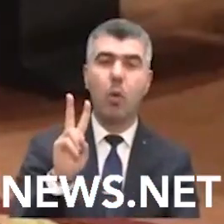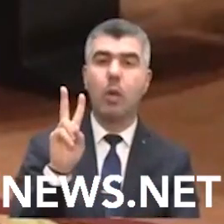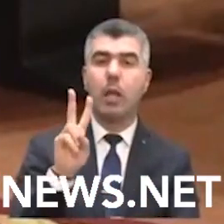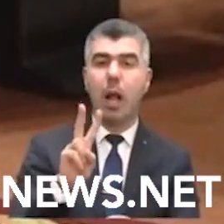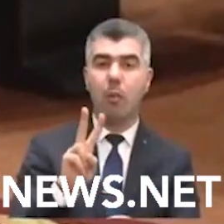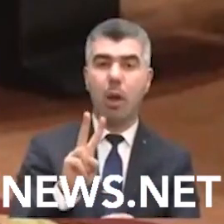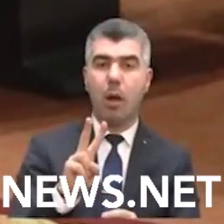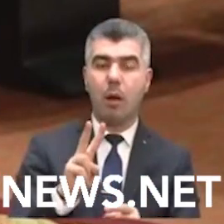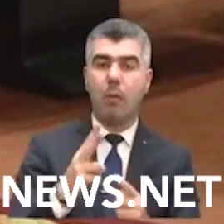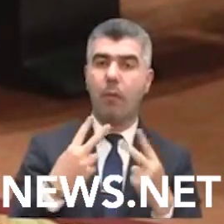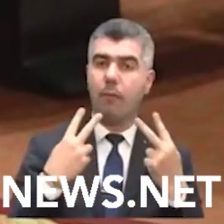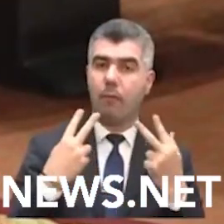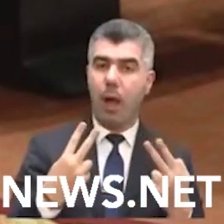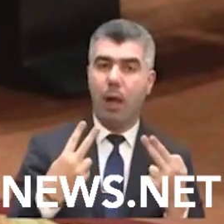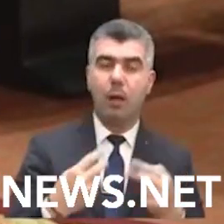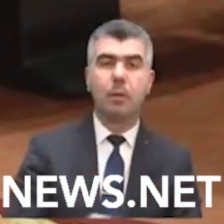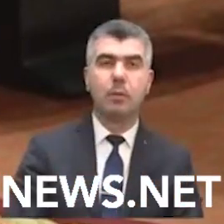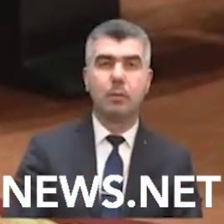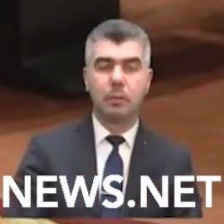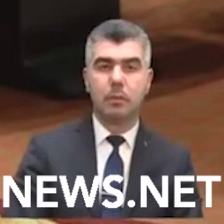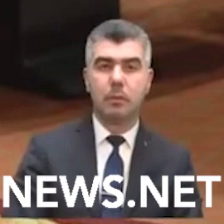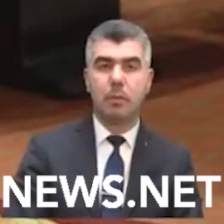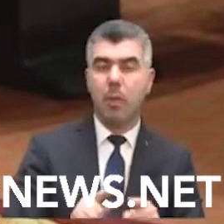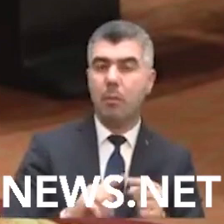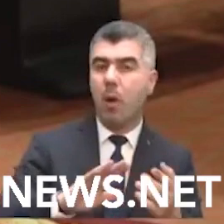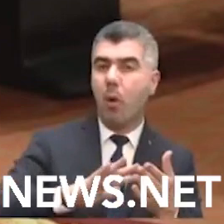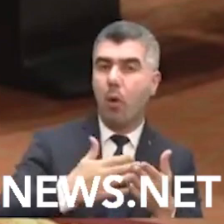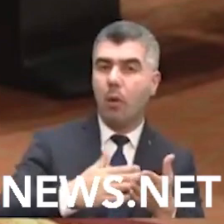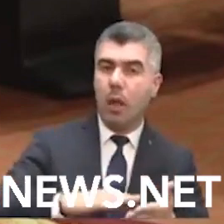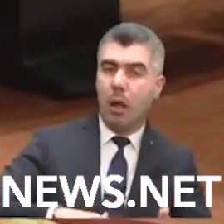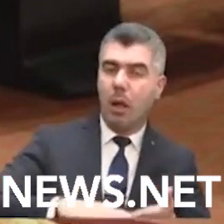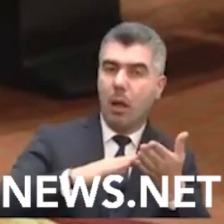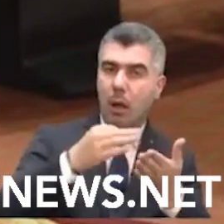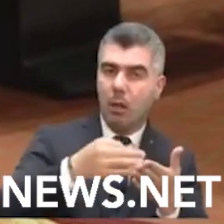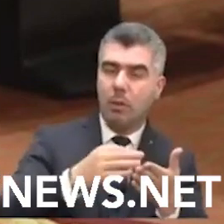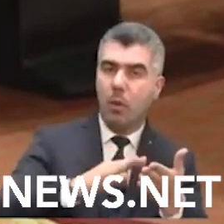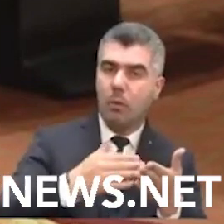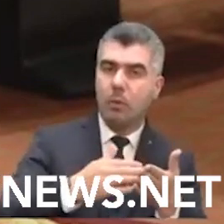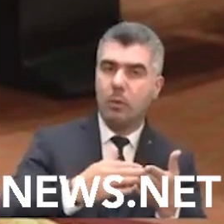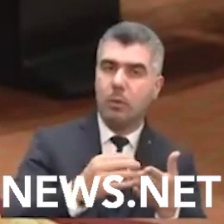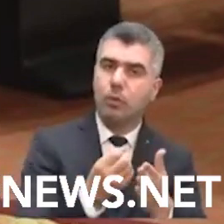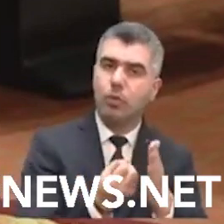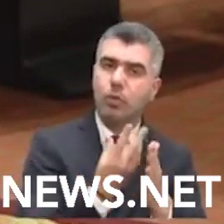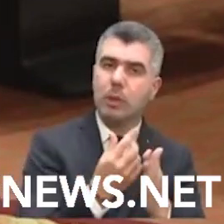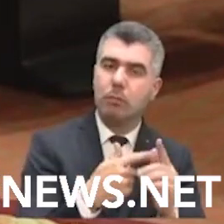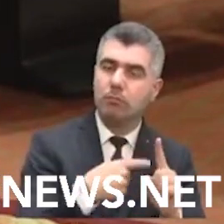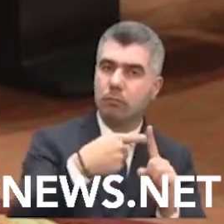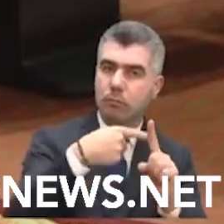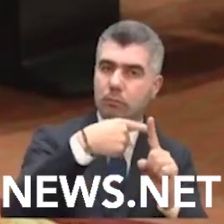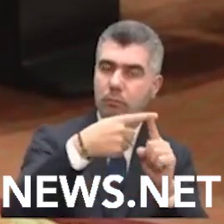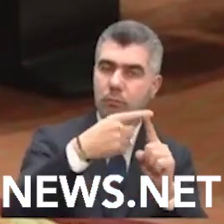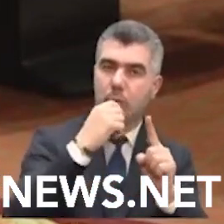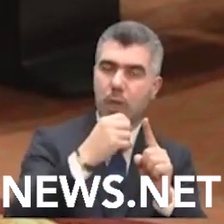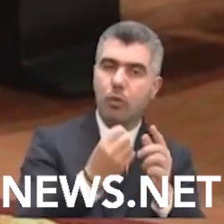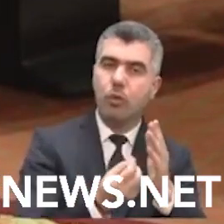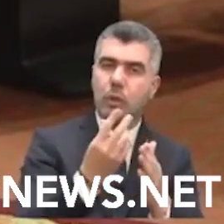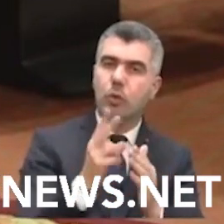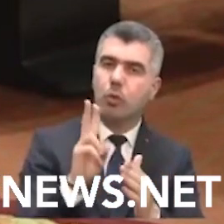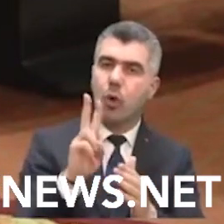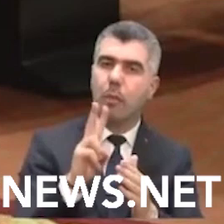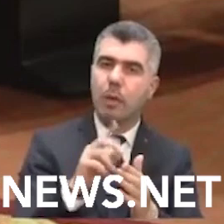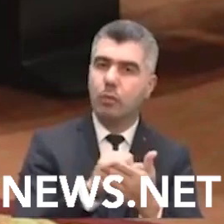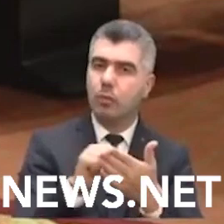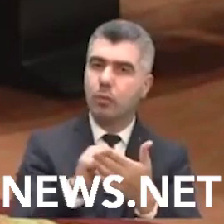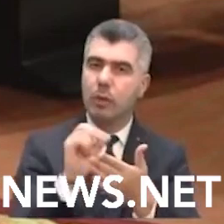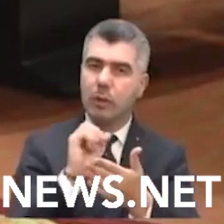ذات الجودة العالية والتي ساهمت بشكل كبير في تحسين مرفق النقل العمومي باعتماد أنماط جديدة للنقل